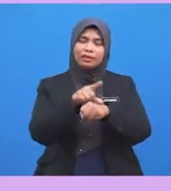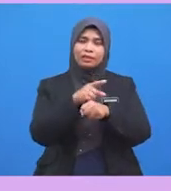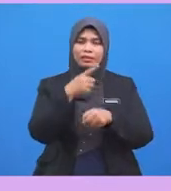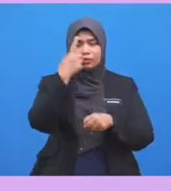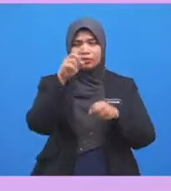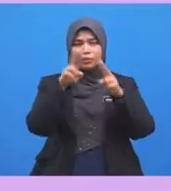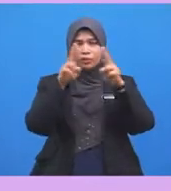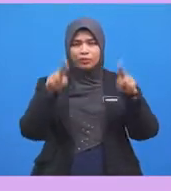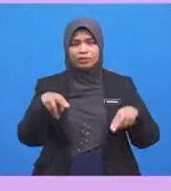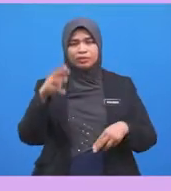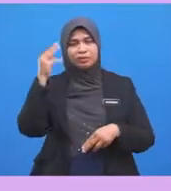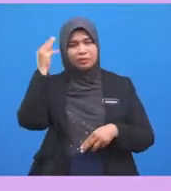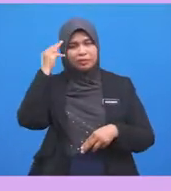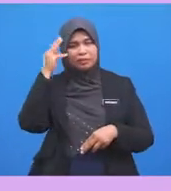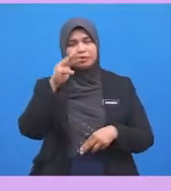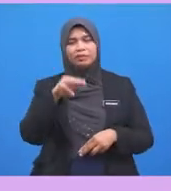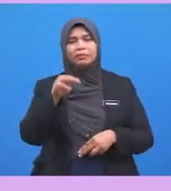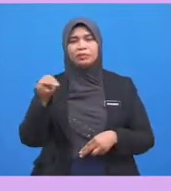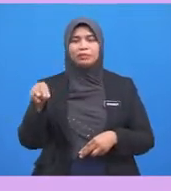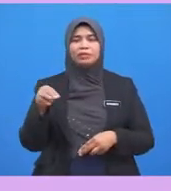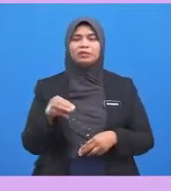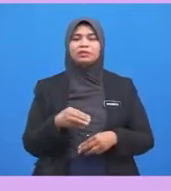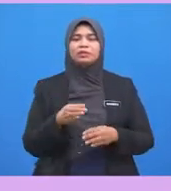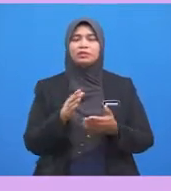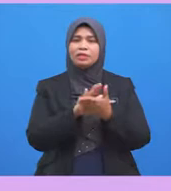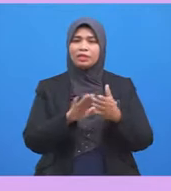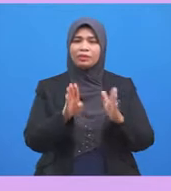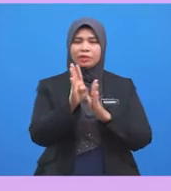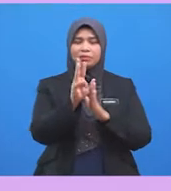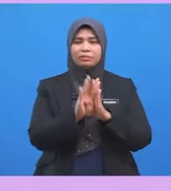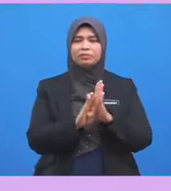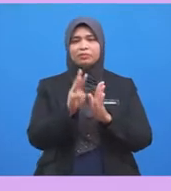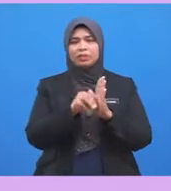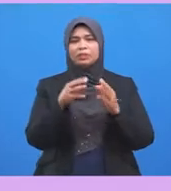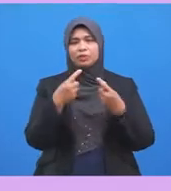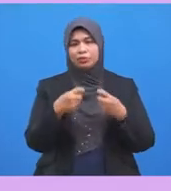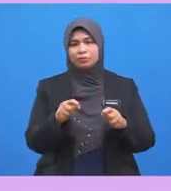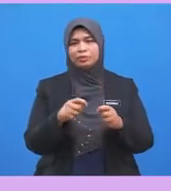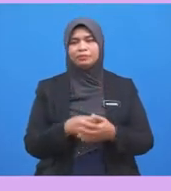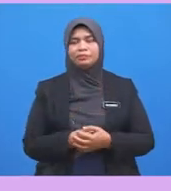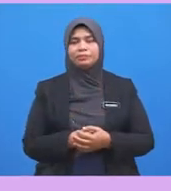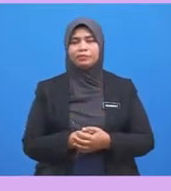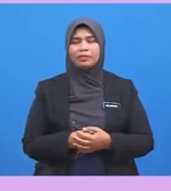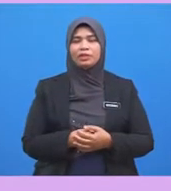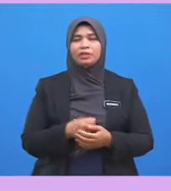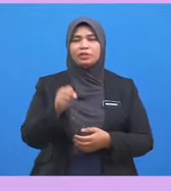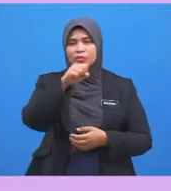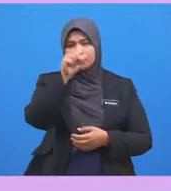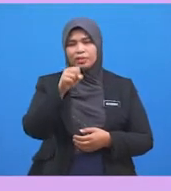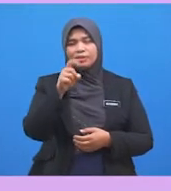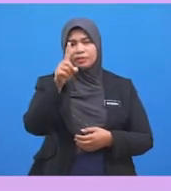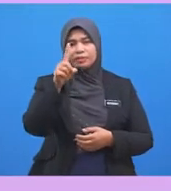untuk menguji minda murid-murid. Selamat mencuba, murid-murid. Soalan uji minda